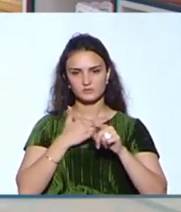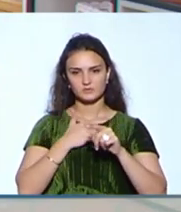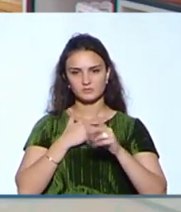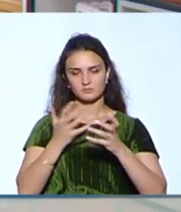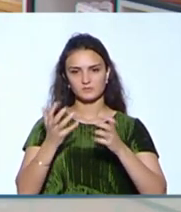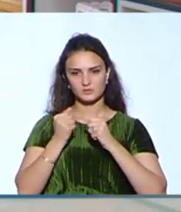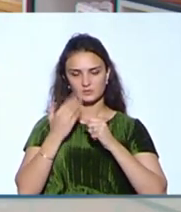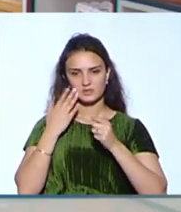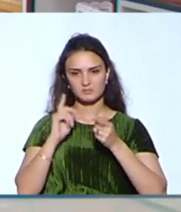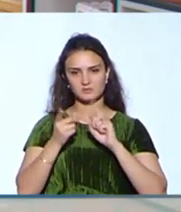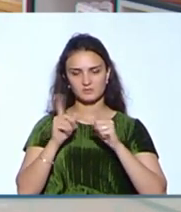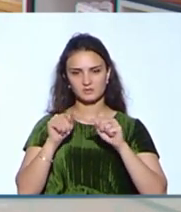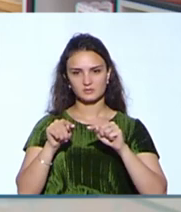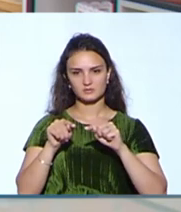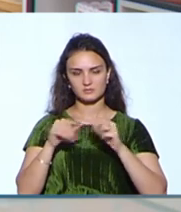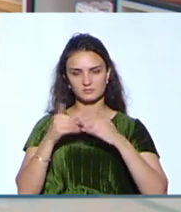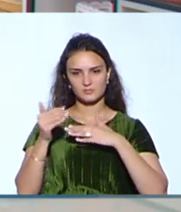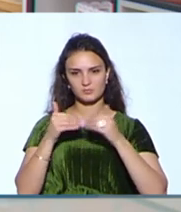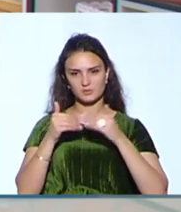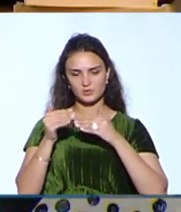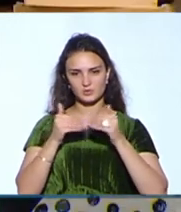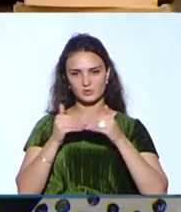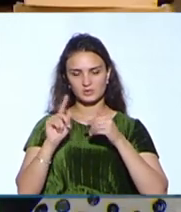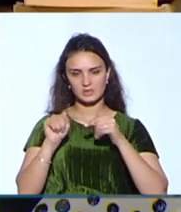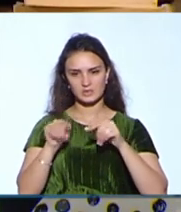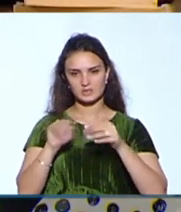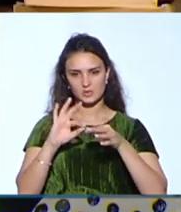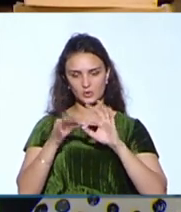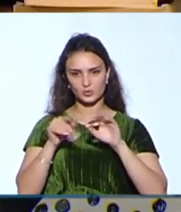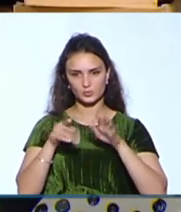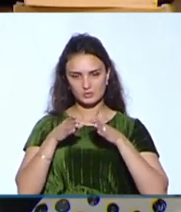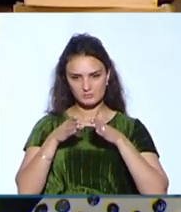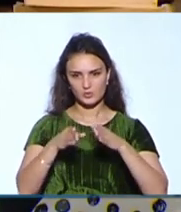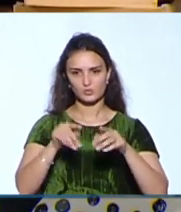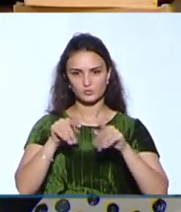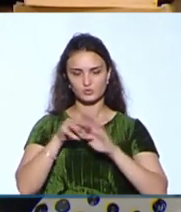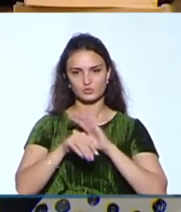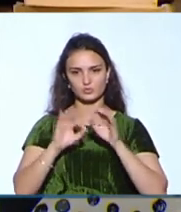რომ მივიღოთ ნამდვილად მძლავრი პროფესიონალი რაღაც კონკრეტულ სფეროში,